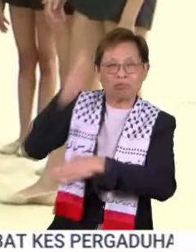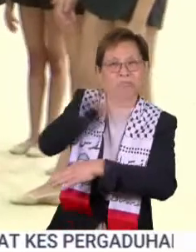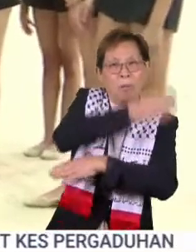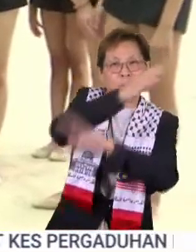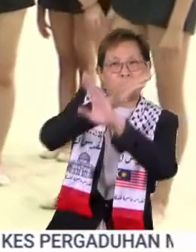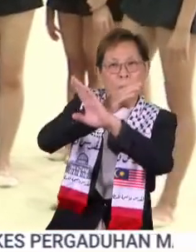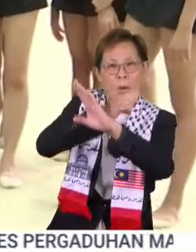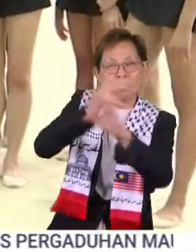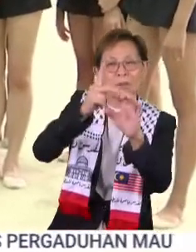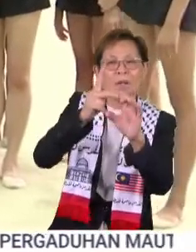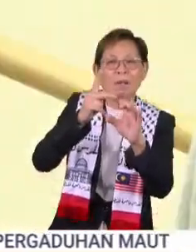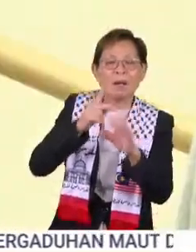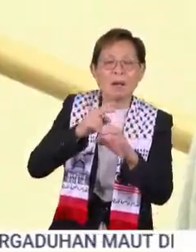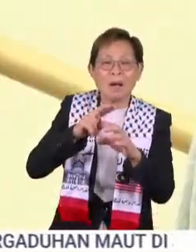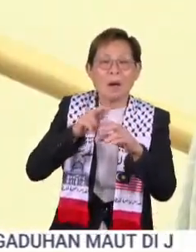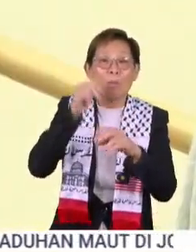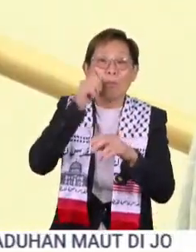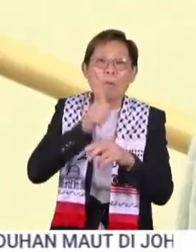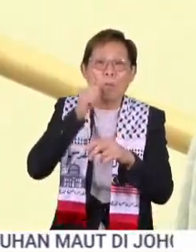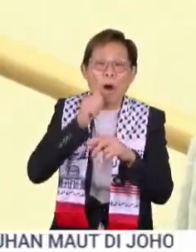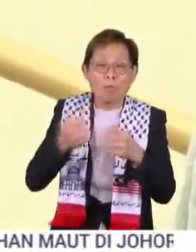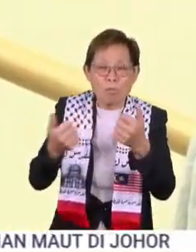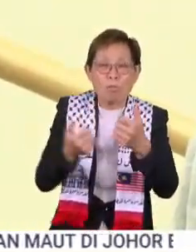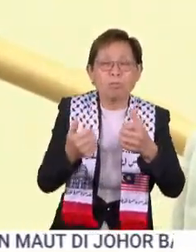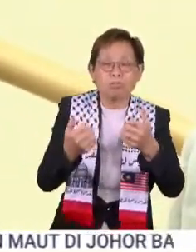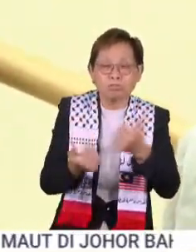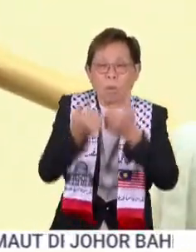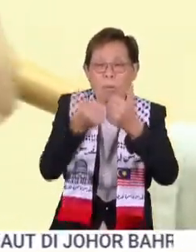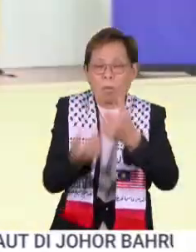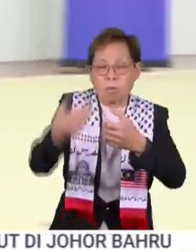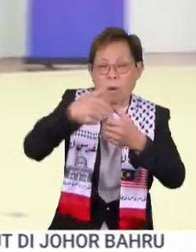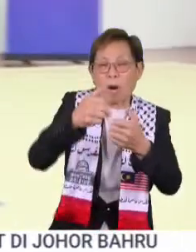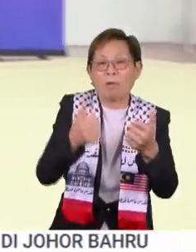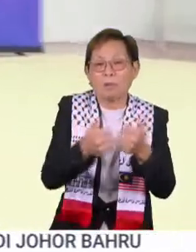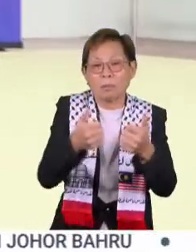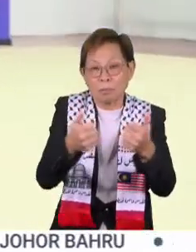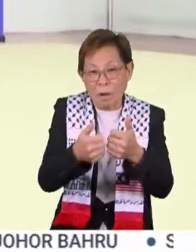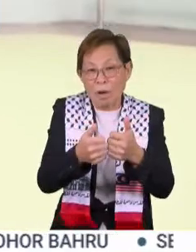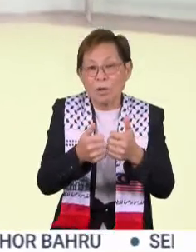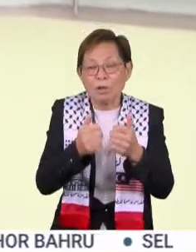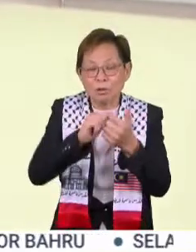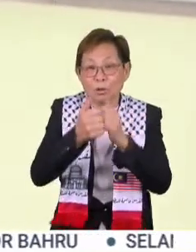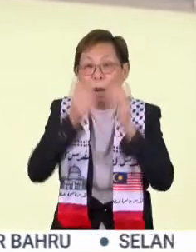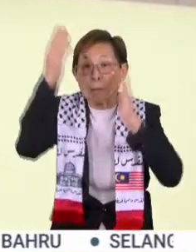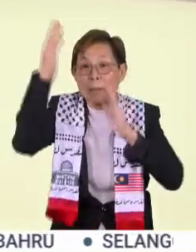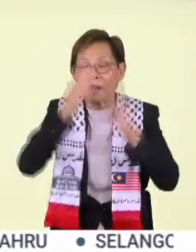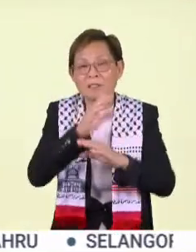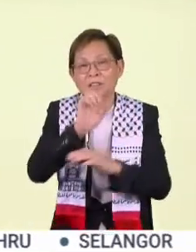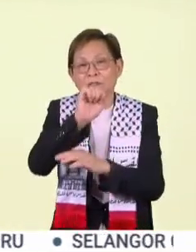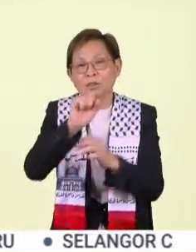melarang penyertaan gimnastik pada mana-mana kejohanan termasuk Temasya Sukan Malaysia SUKMA.